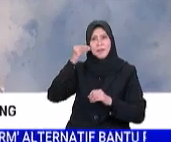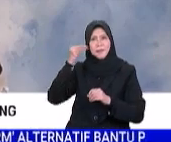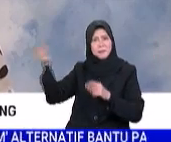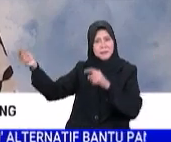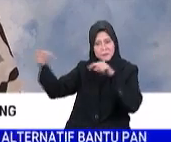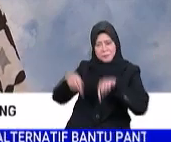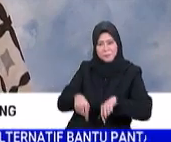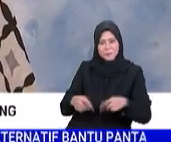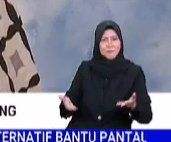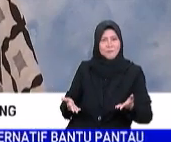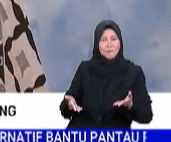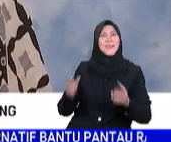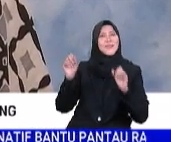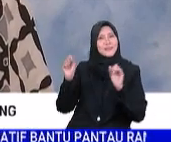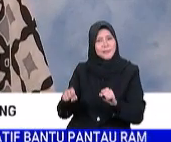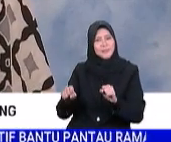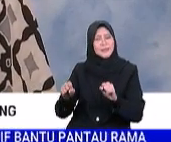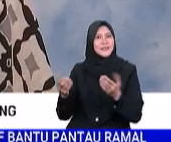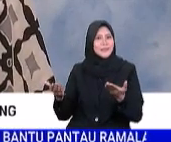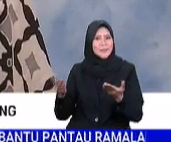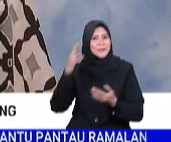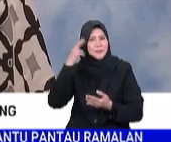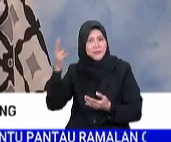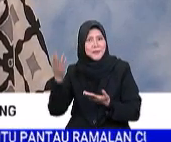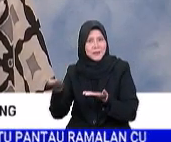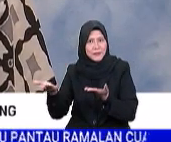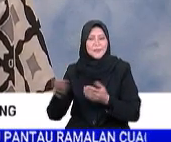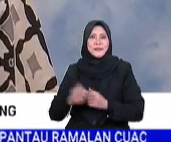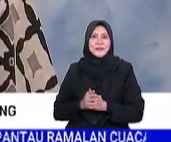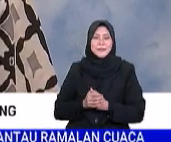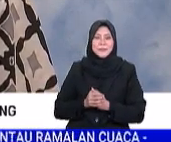Saya kepada umat Islam yang ada di sini,